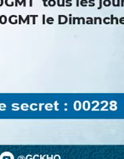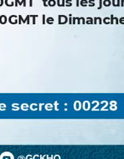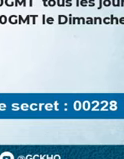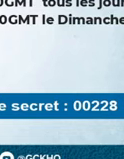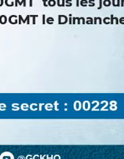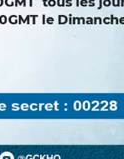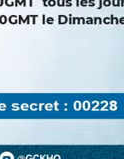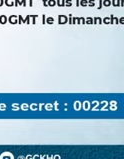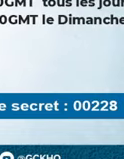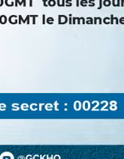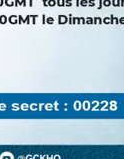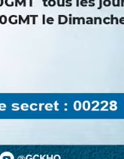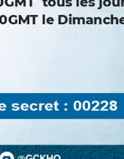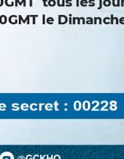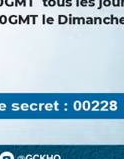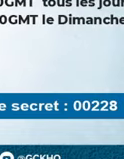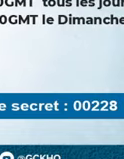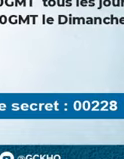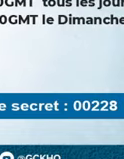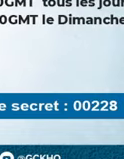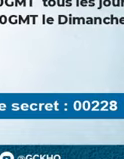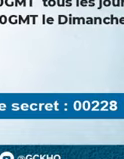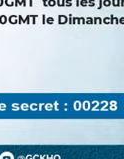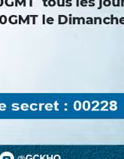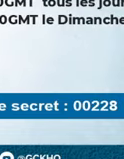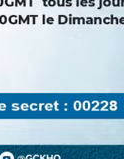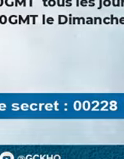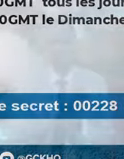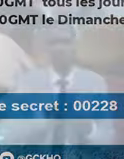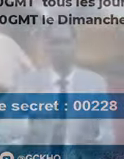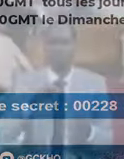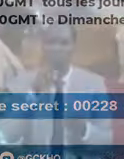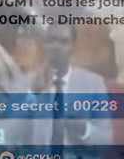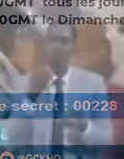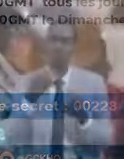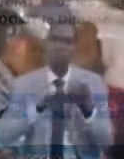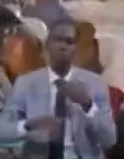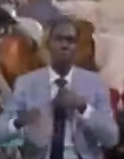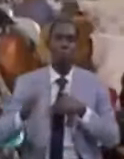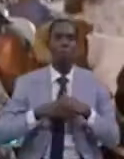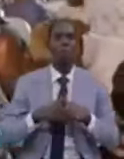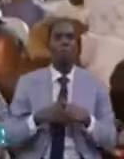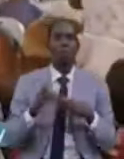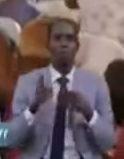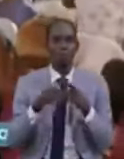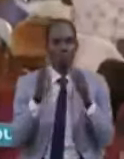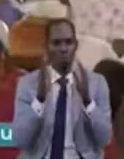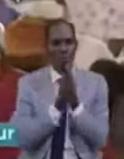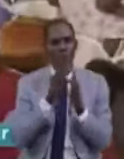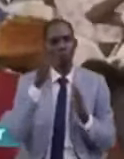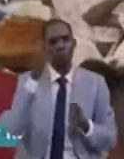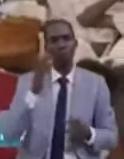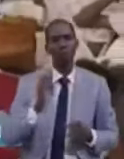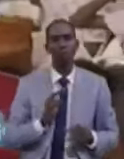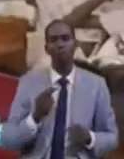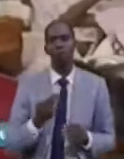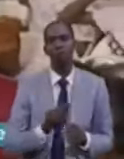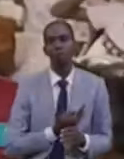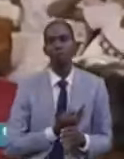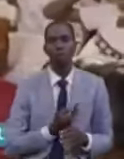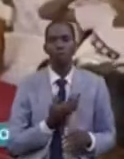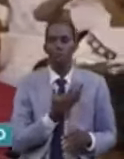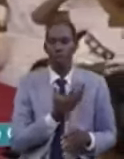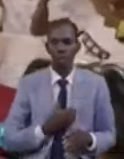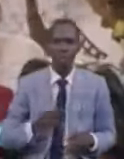pour nous s que par la grâce de Dieu vous ne repartirez pas tel que vous êtes